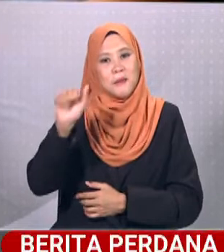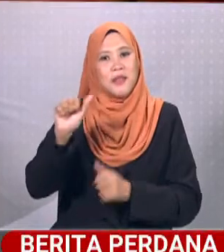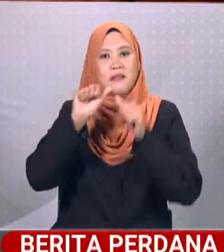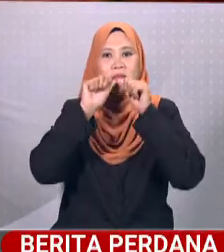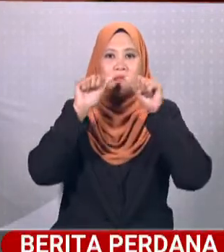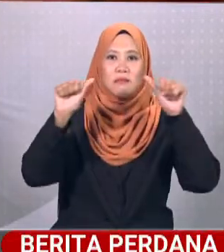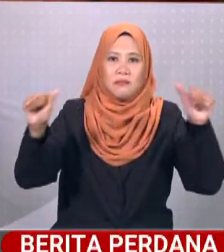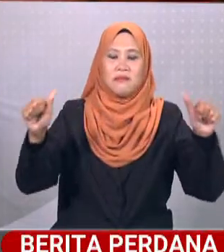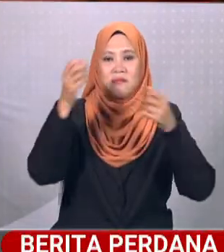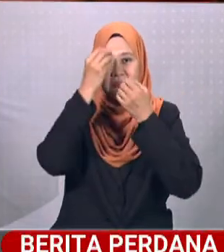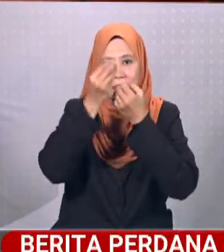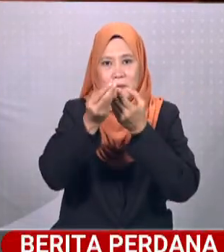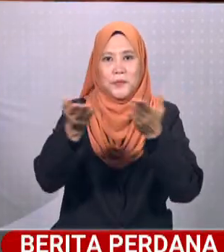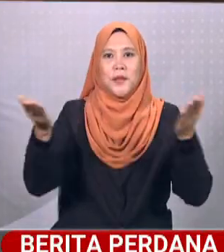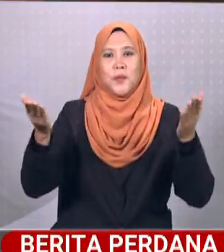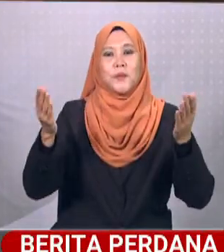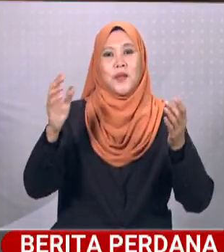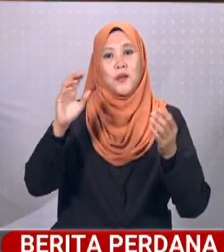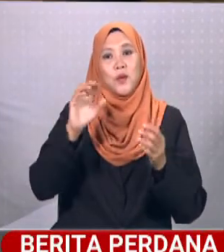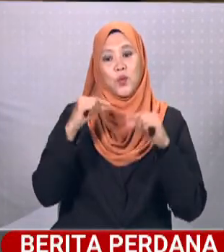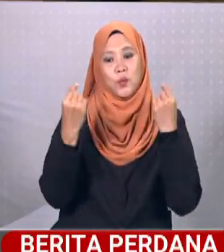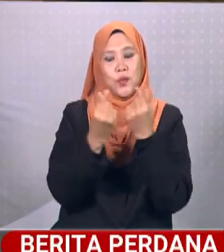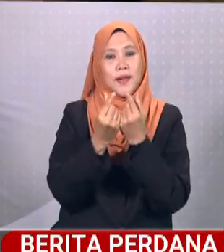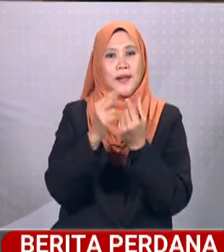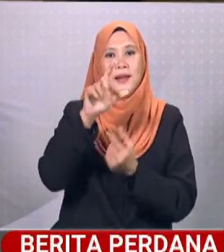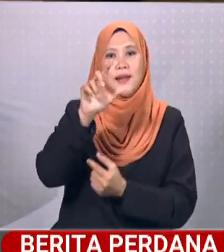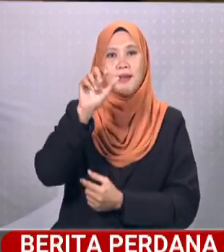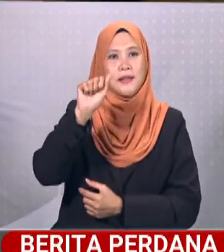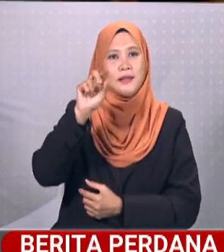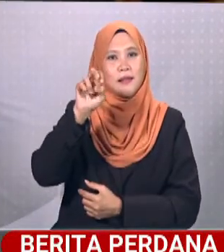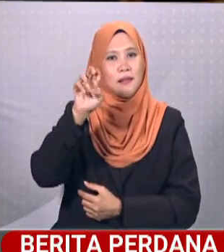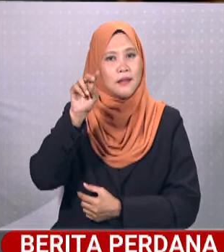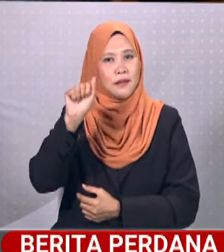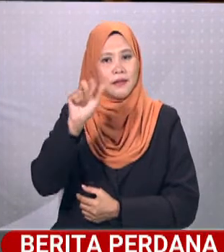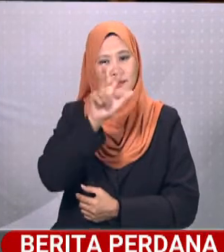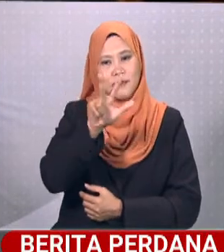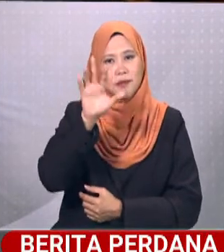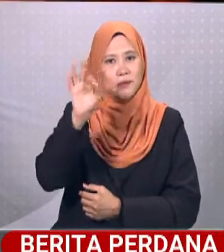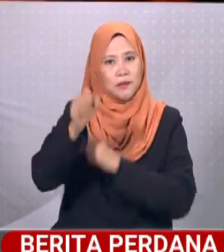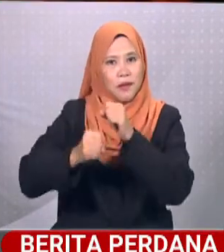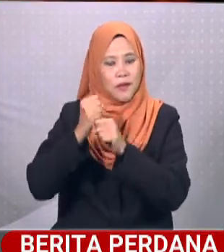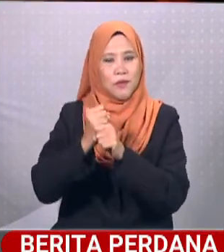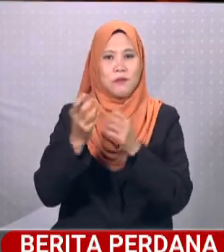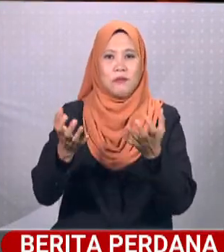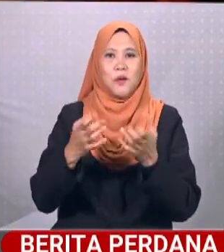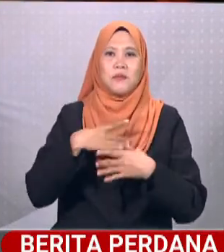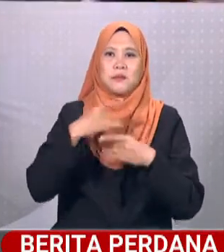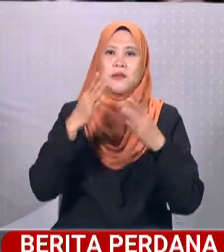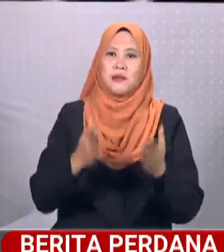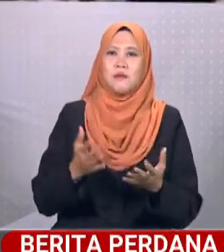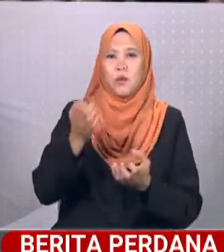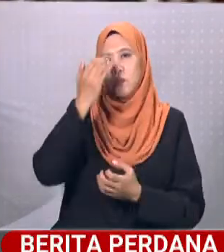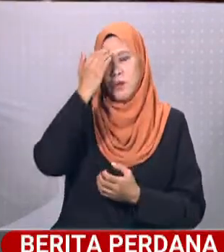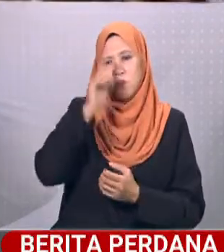kenyataan tersebut. Kumpulan legenda yang telah mewarnai dunia seni sejak 39 tahun lalu mahu peminat mengetahui